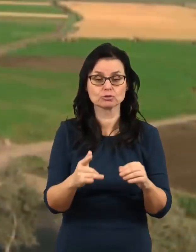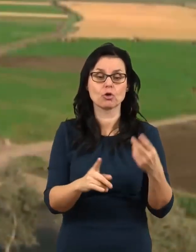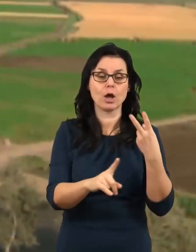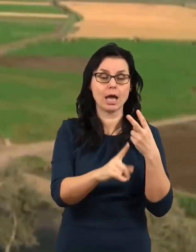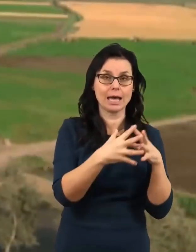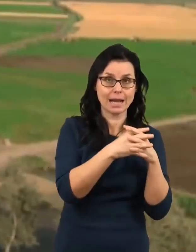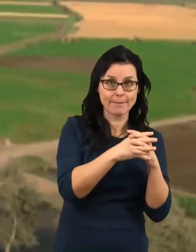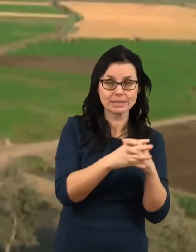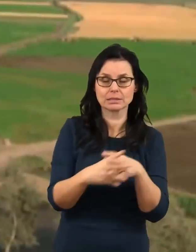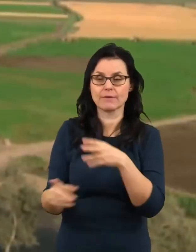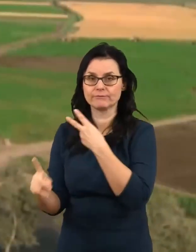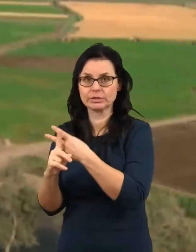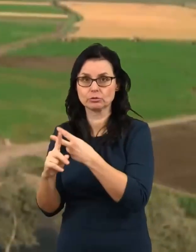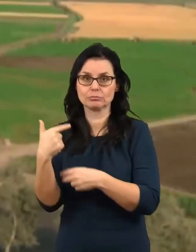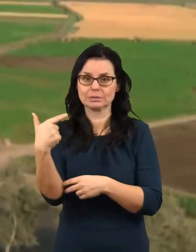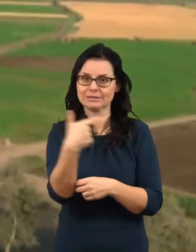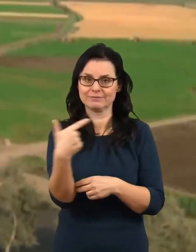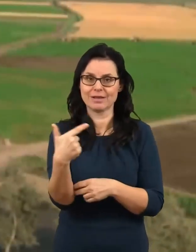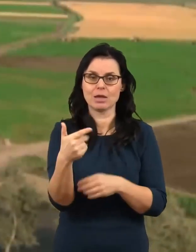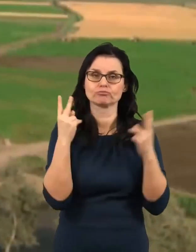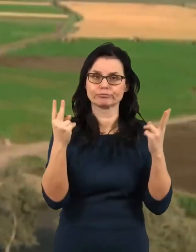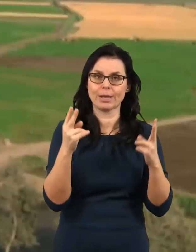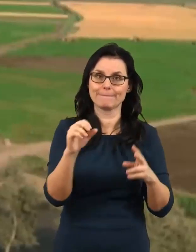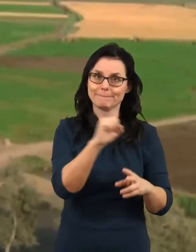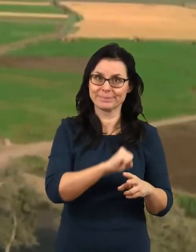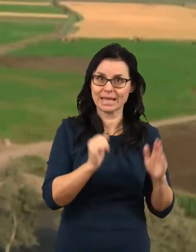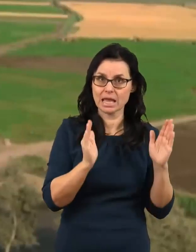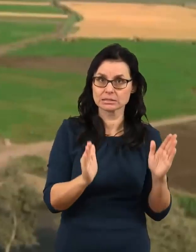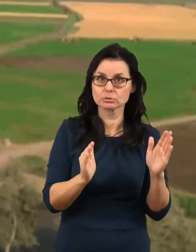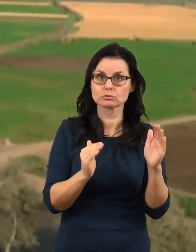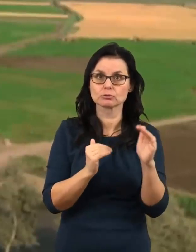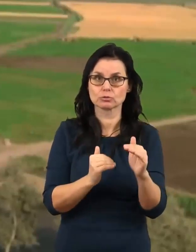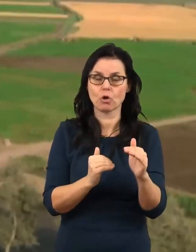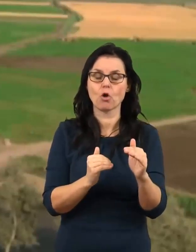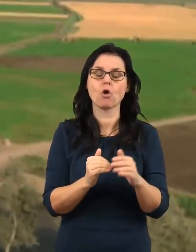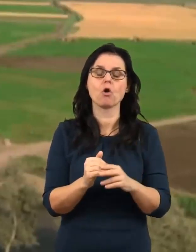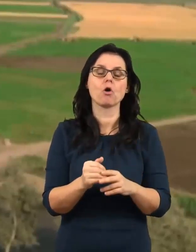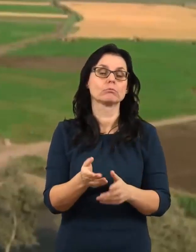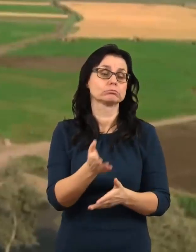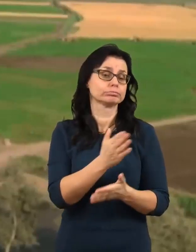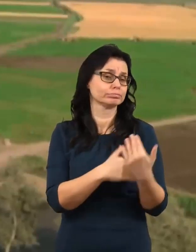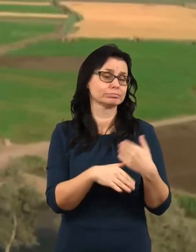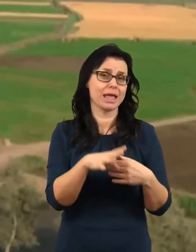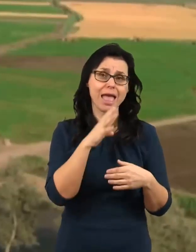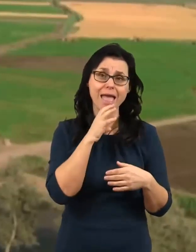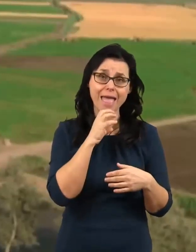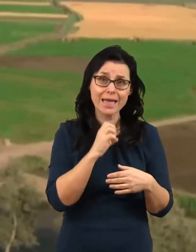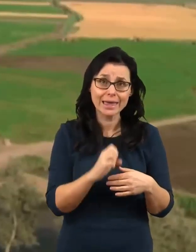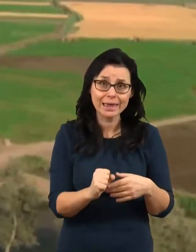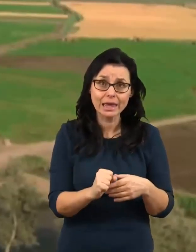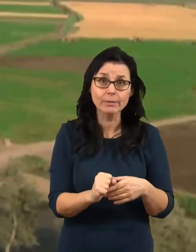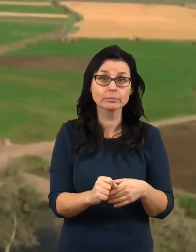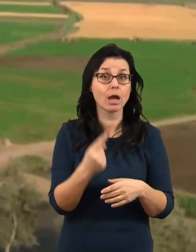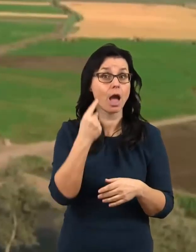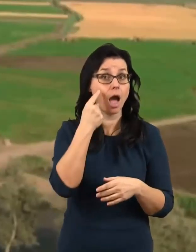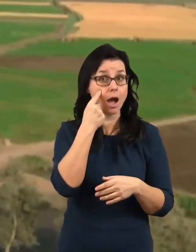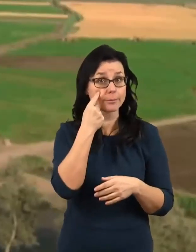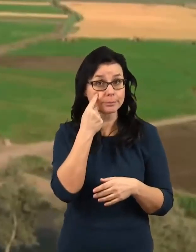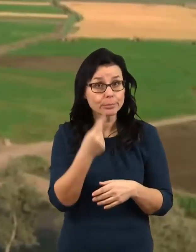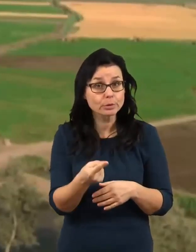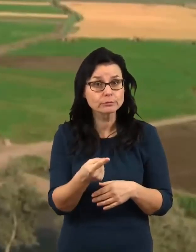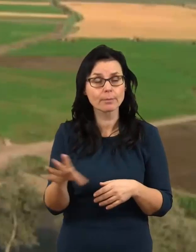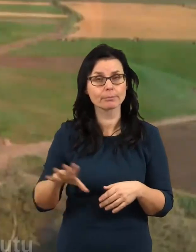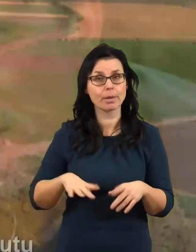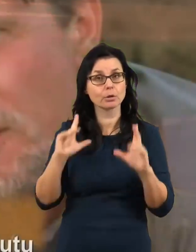důležitá města v tehdejším Egiptě. No a podívejte se, pan